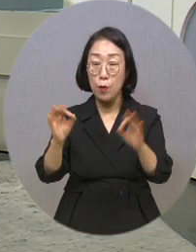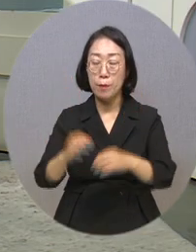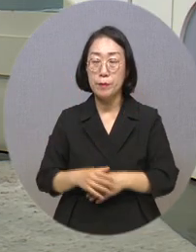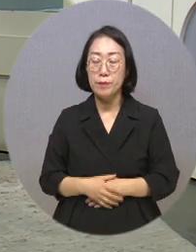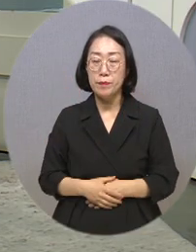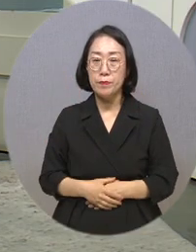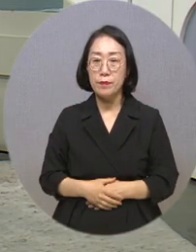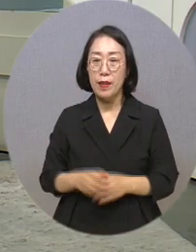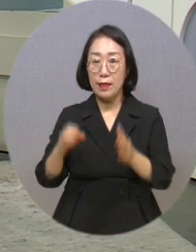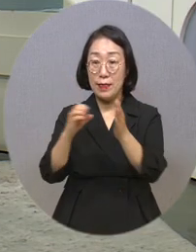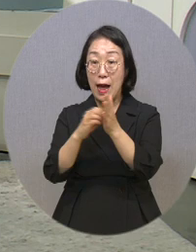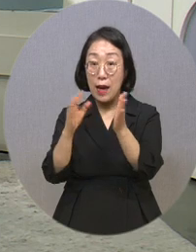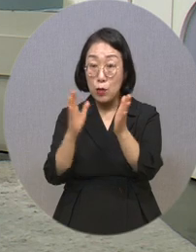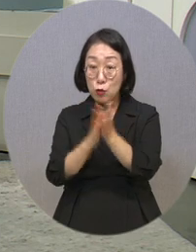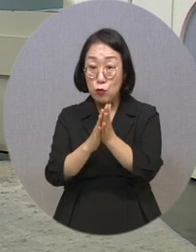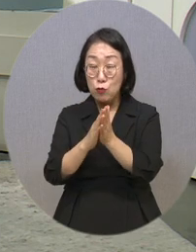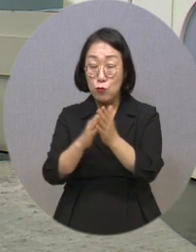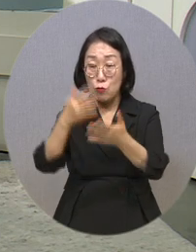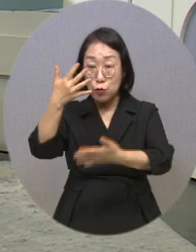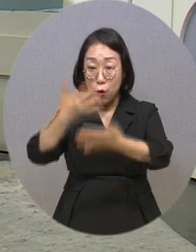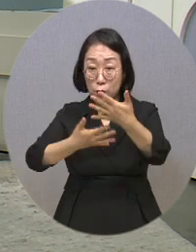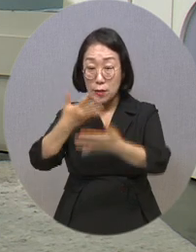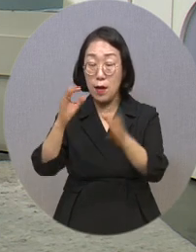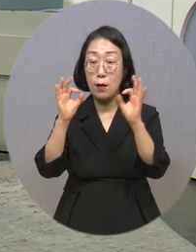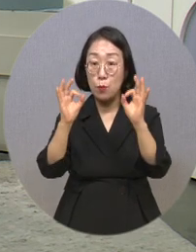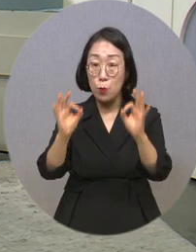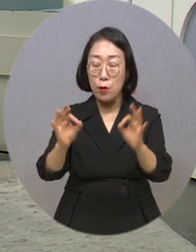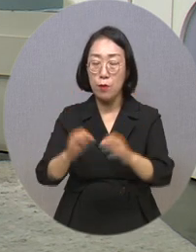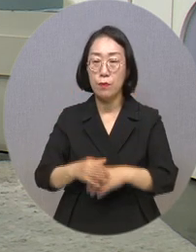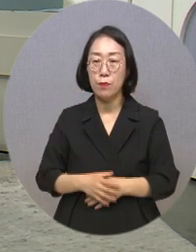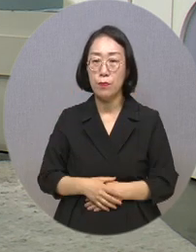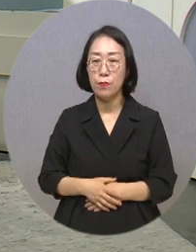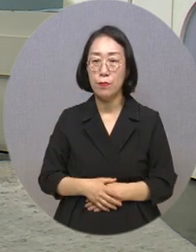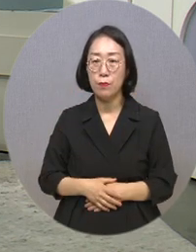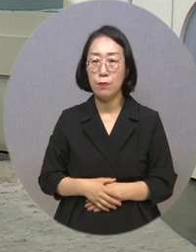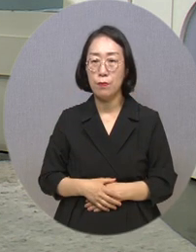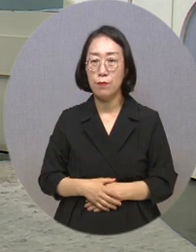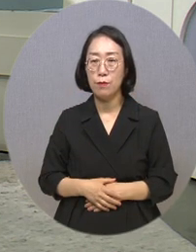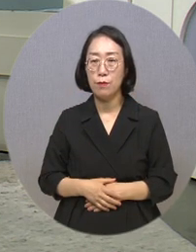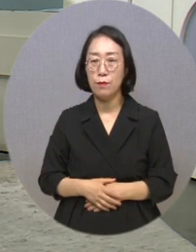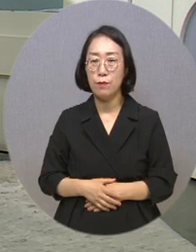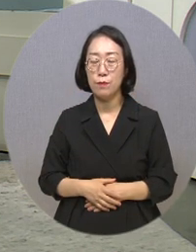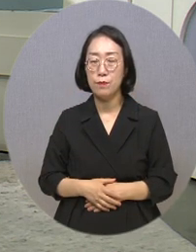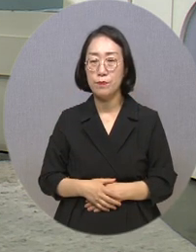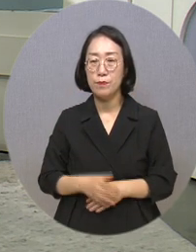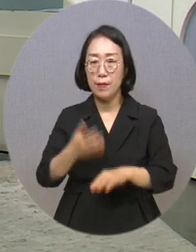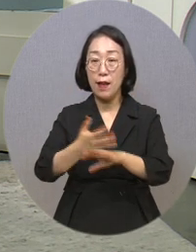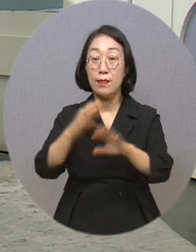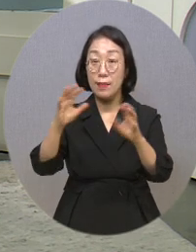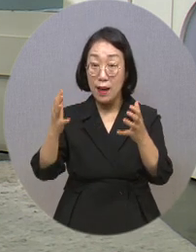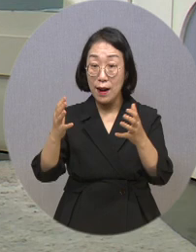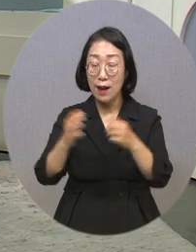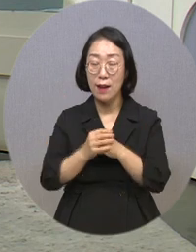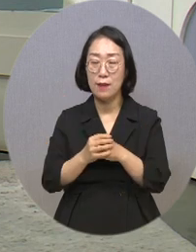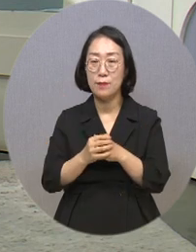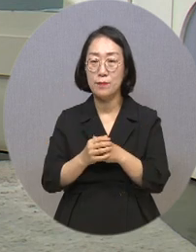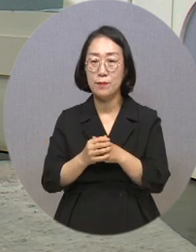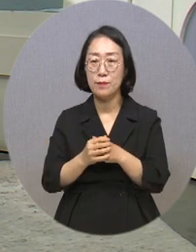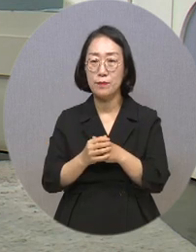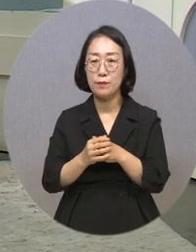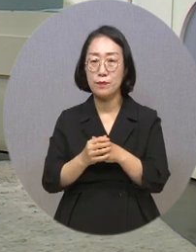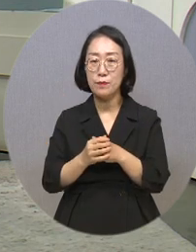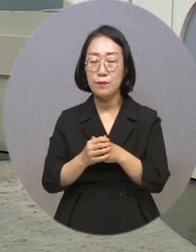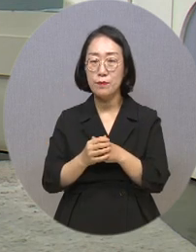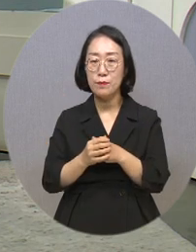다큐 이런 거를 영상을 통해 보면은 외국의 그 경우에 특히